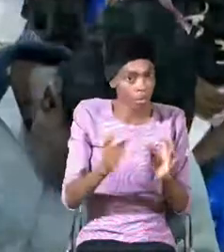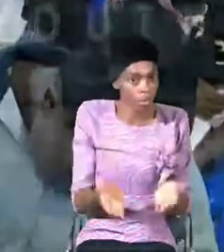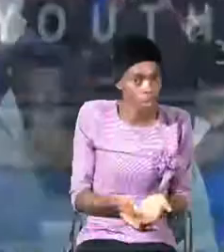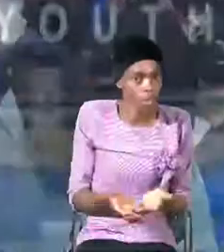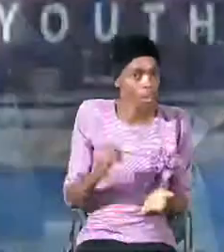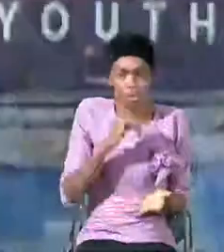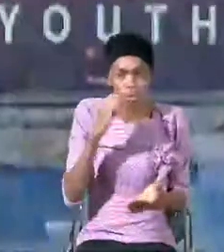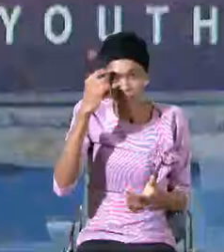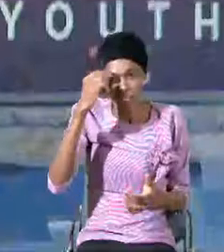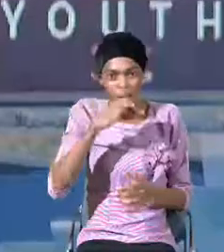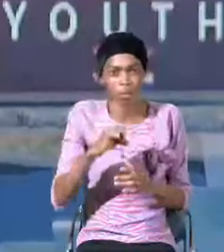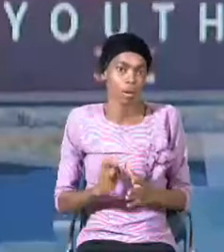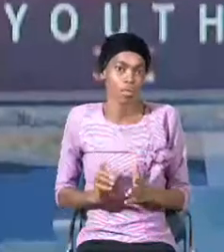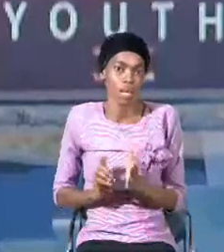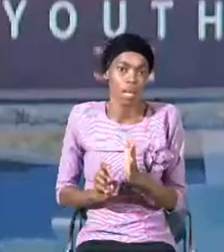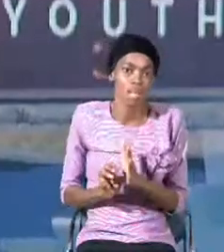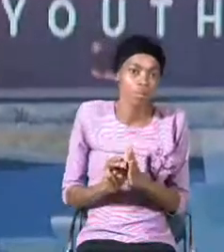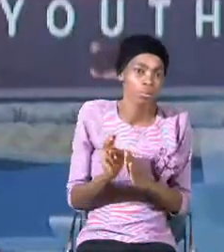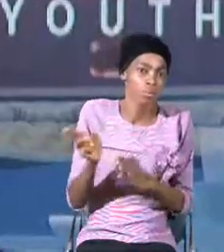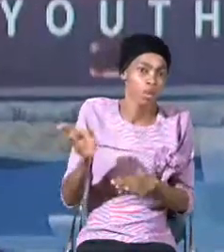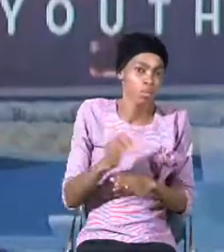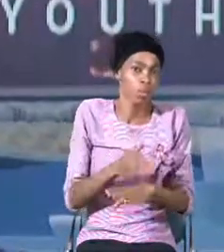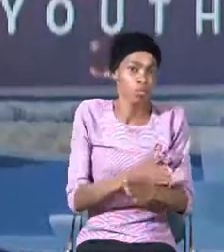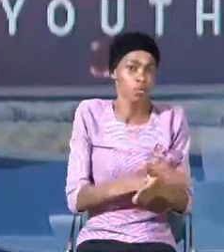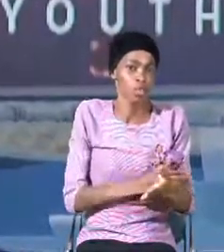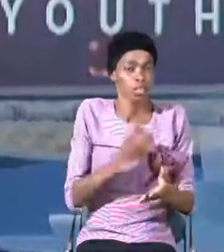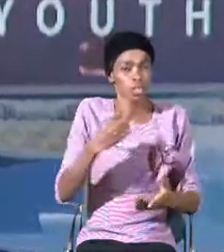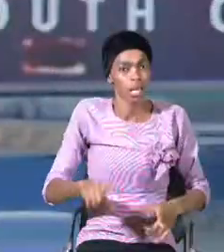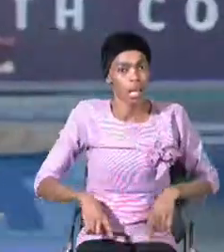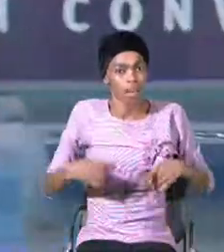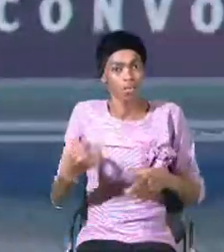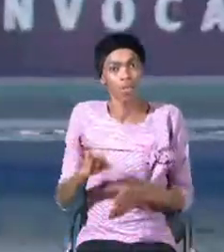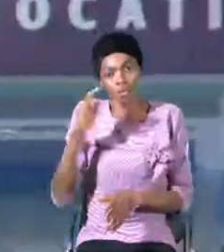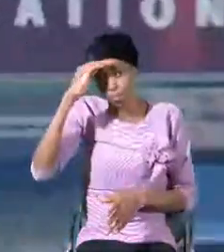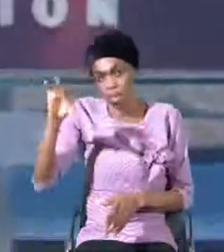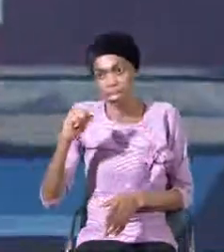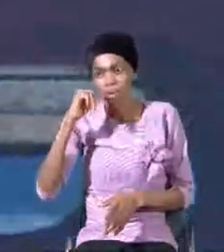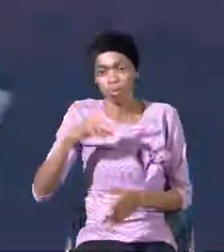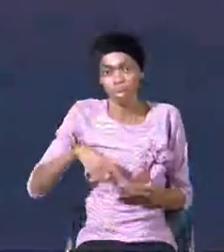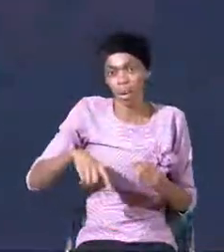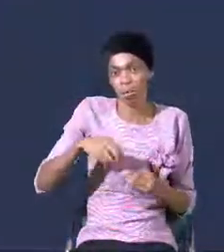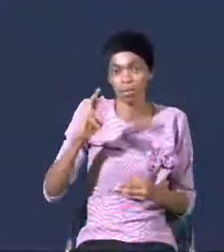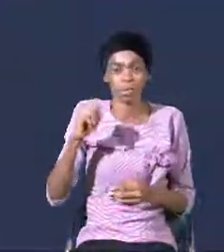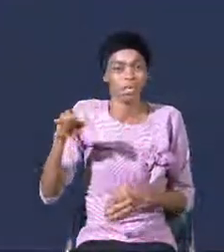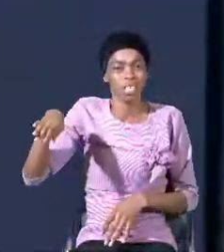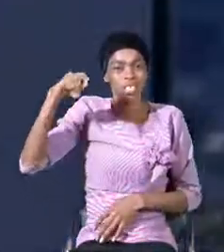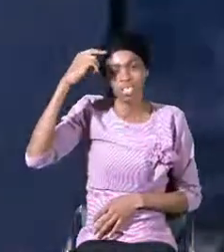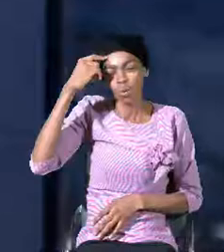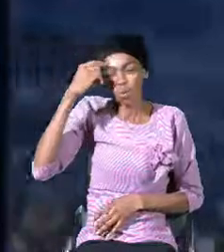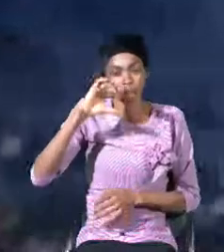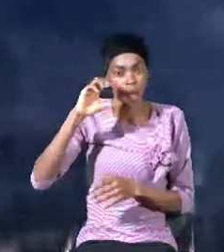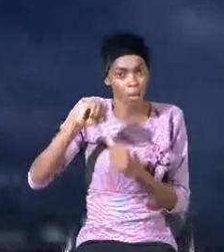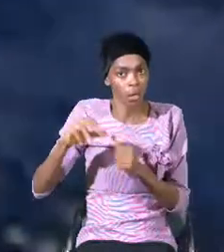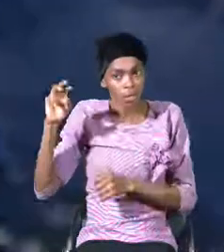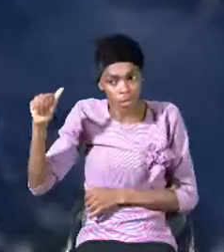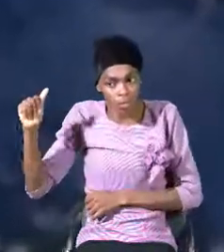ne pensait pas à améliorer la vie des hommes et des femmes autour de lui, il pensait à